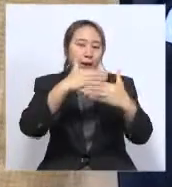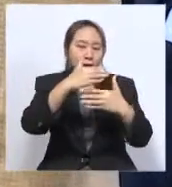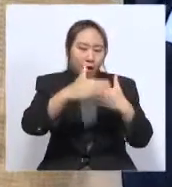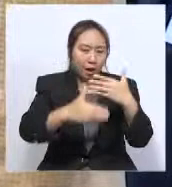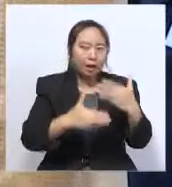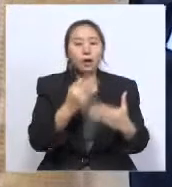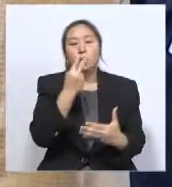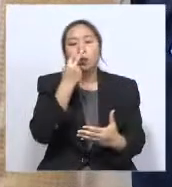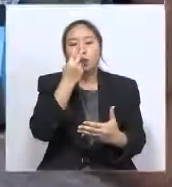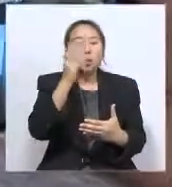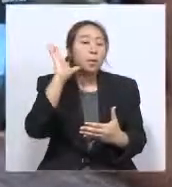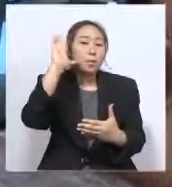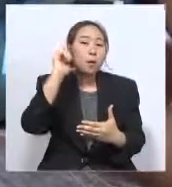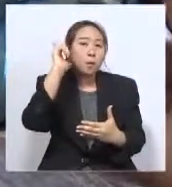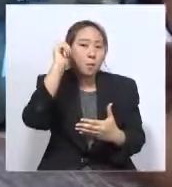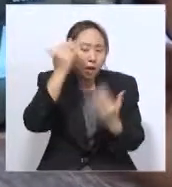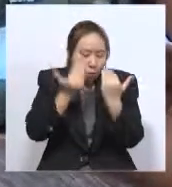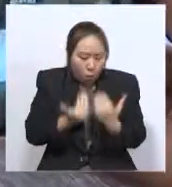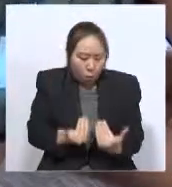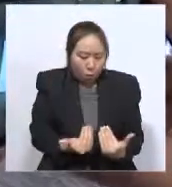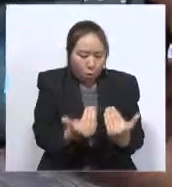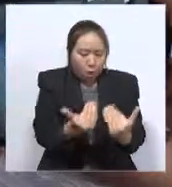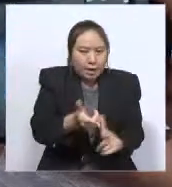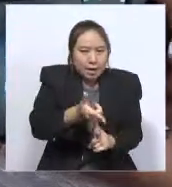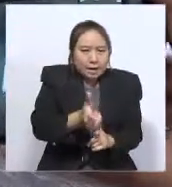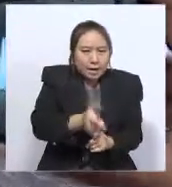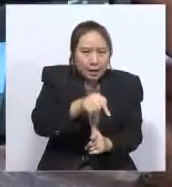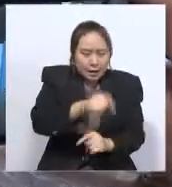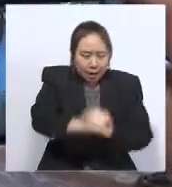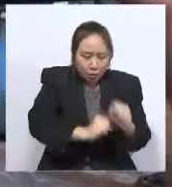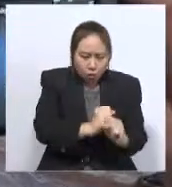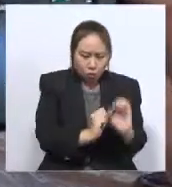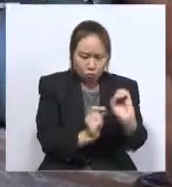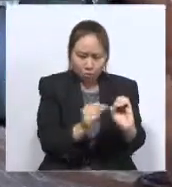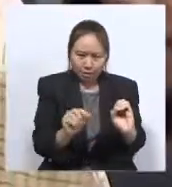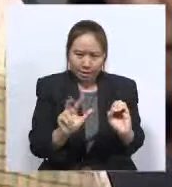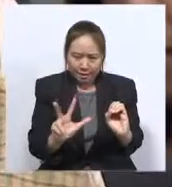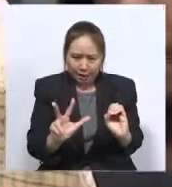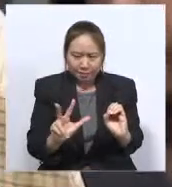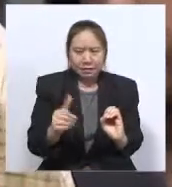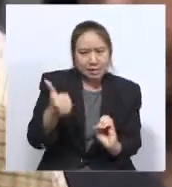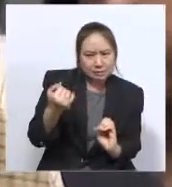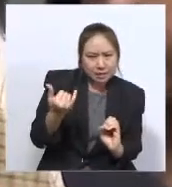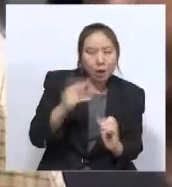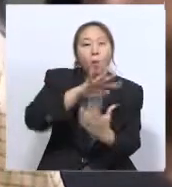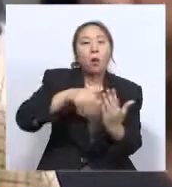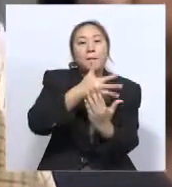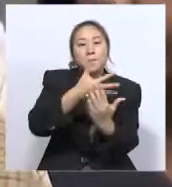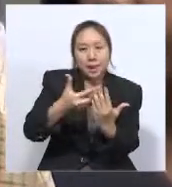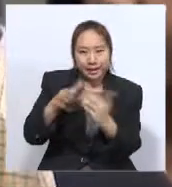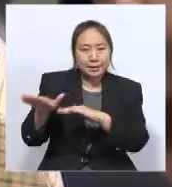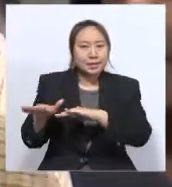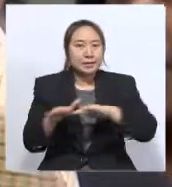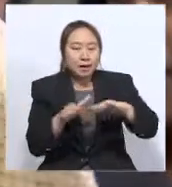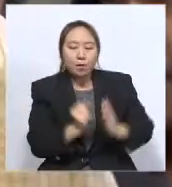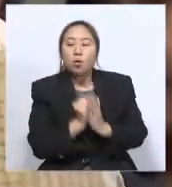ความสามารถของบิดามารดาในการเลี้ยงดูบุตรวัย0ถึง3ปีเพื่อเป็นการวางแผนเตรียมความพร้อมให้ความ